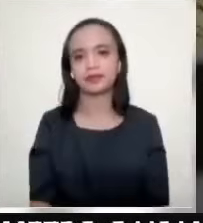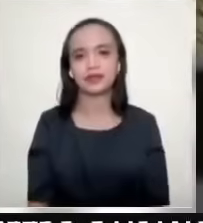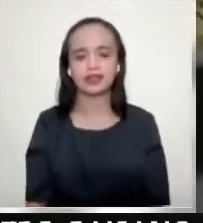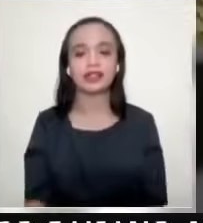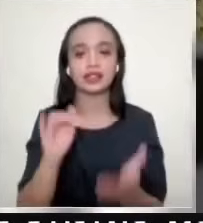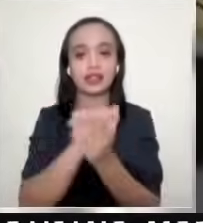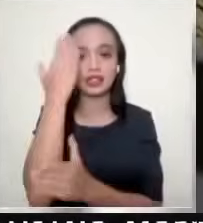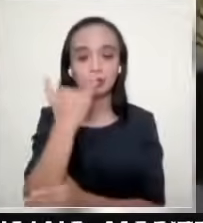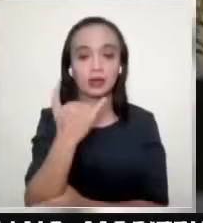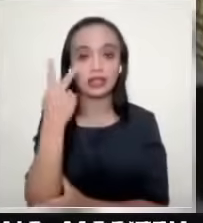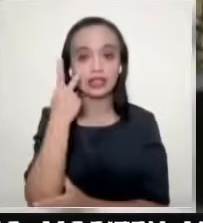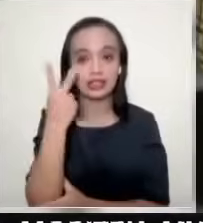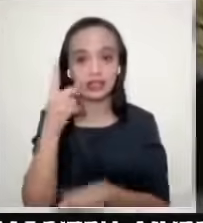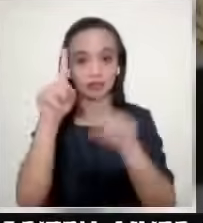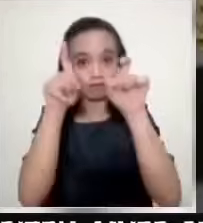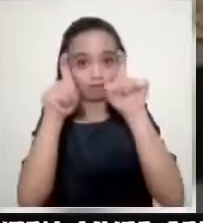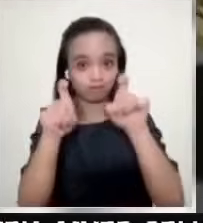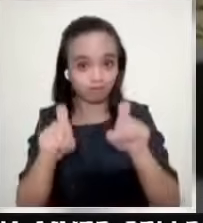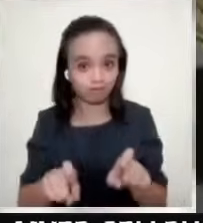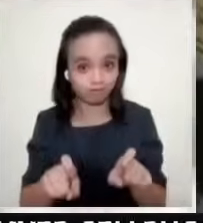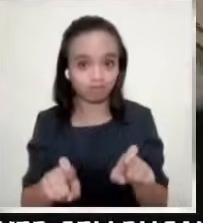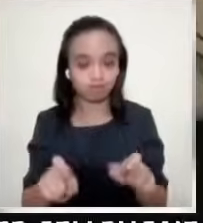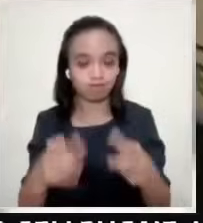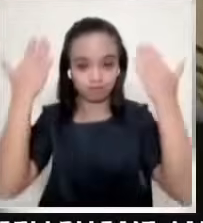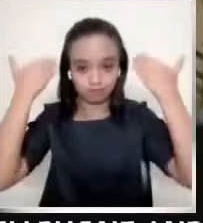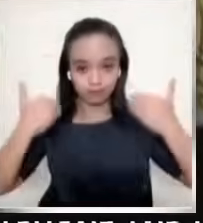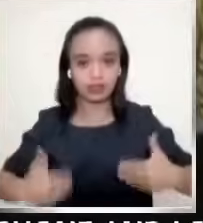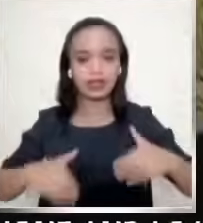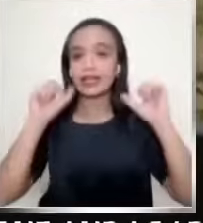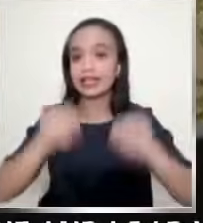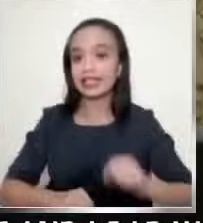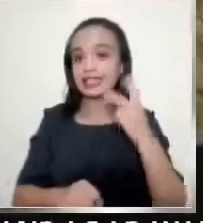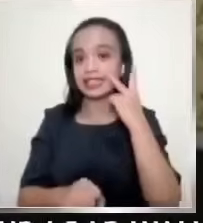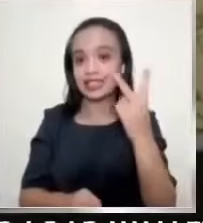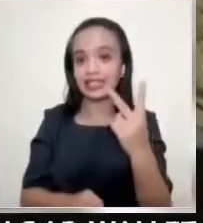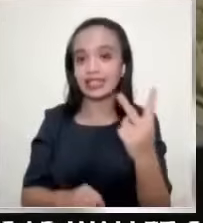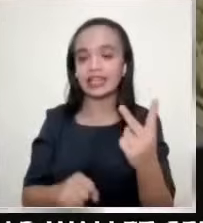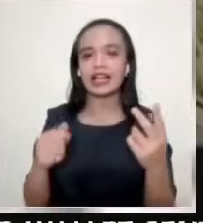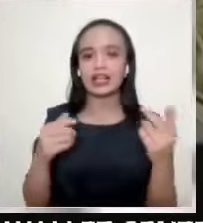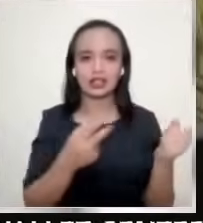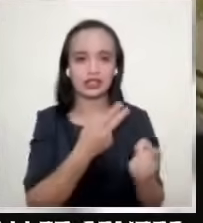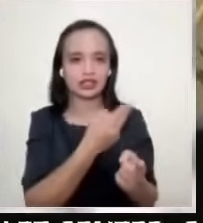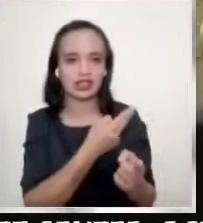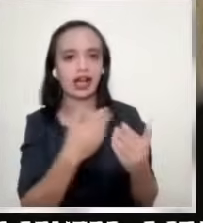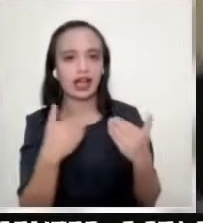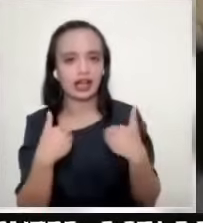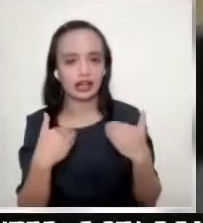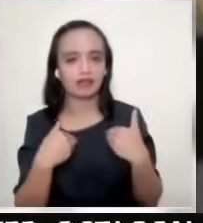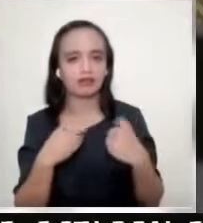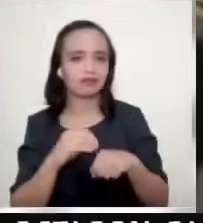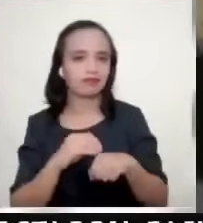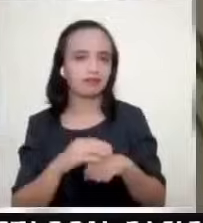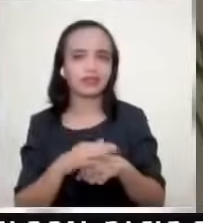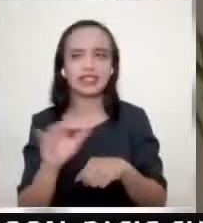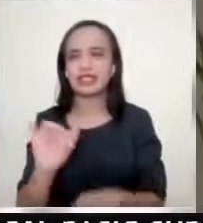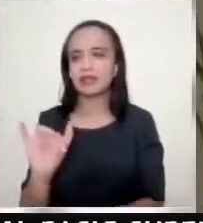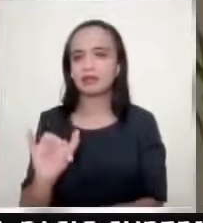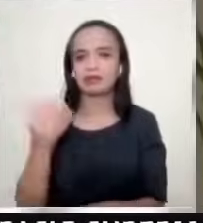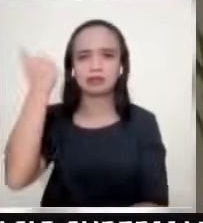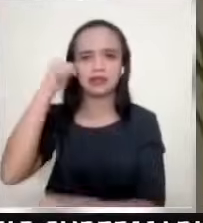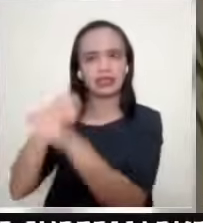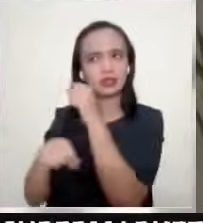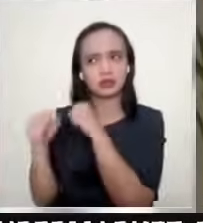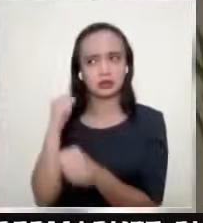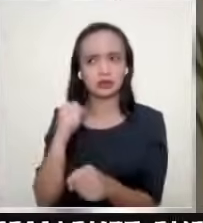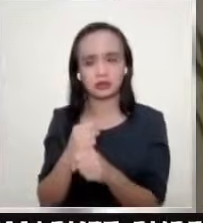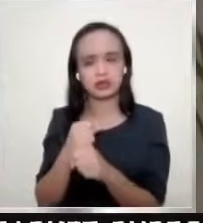ng serye, kitang-kita na ang chemistry sa dalawa. It was parang 10 years ago na rin, pero nandun